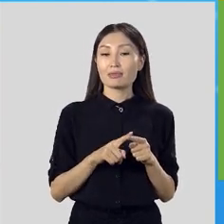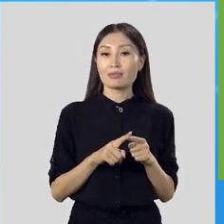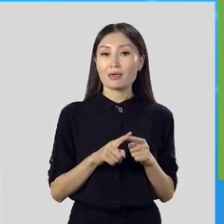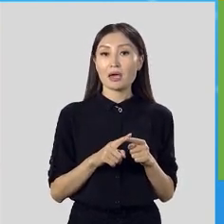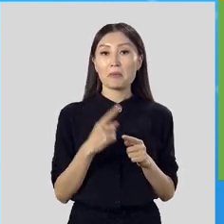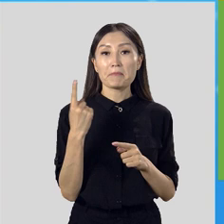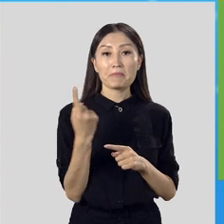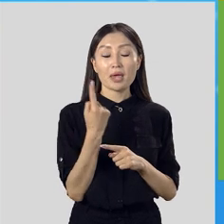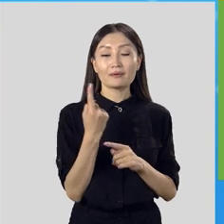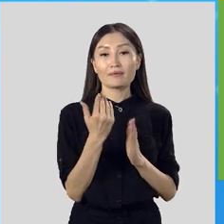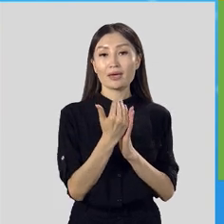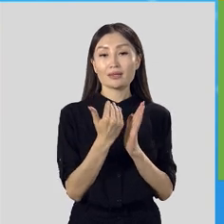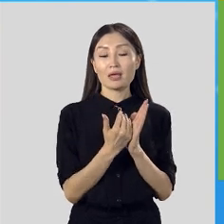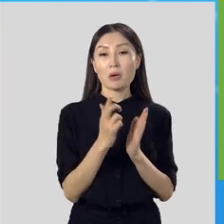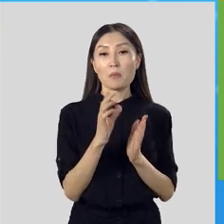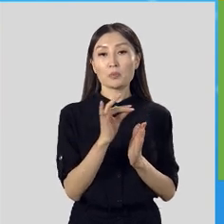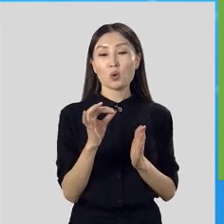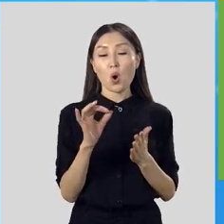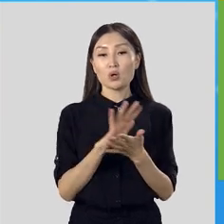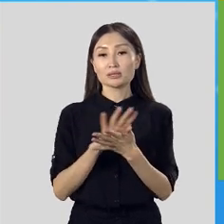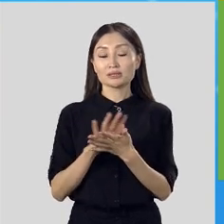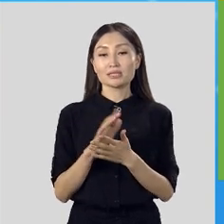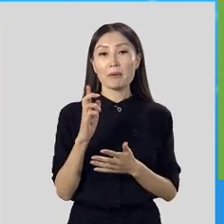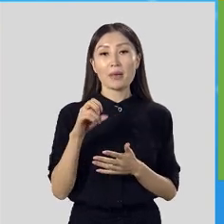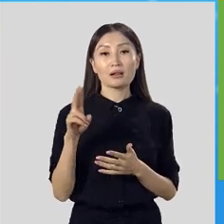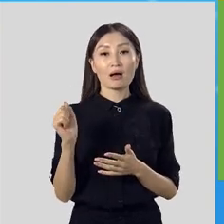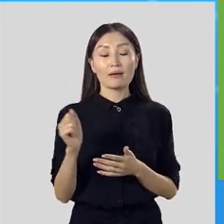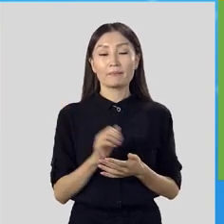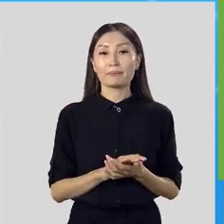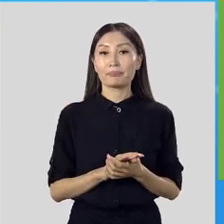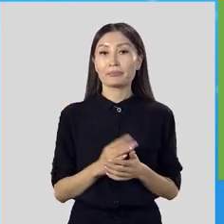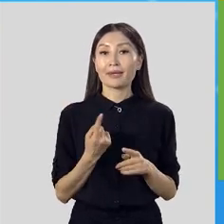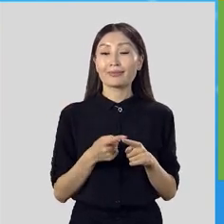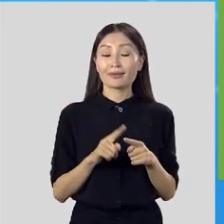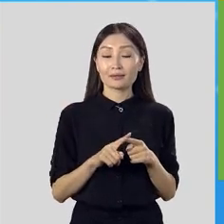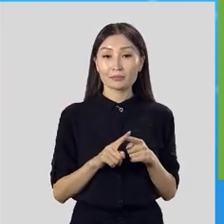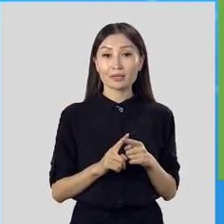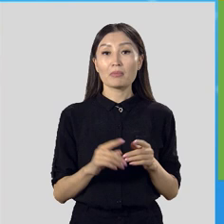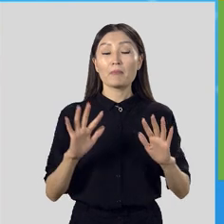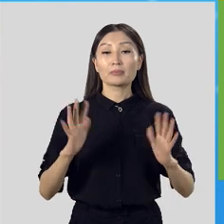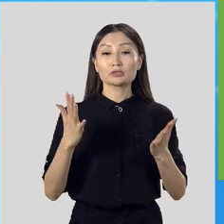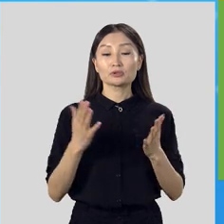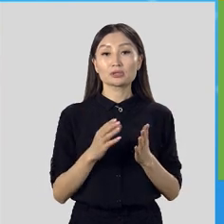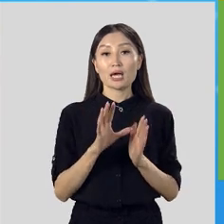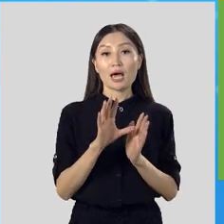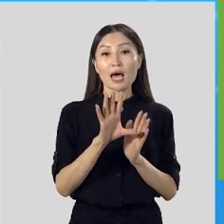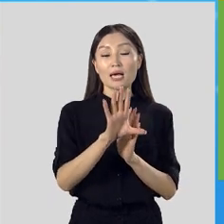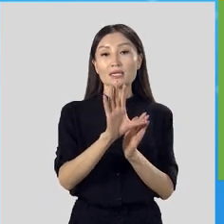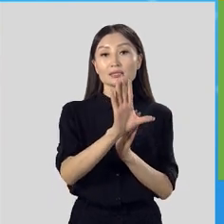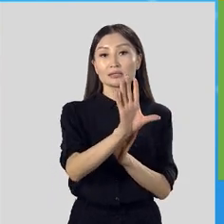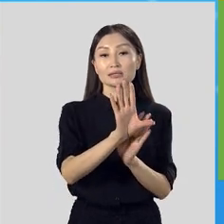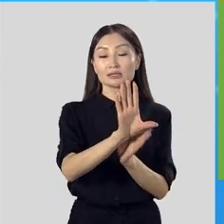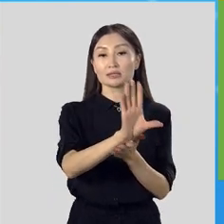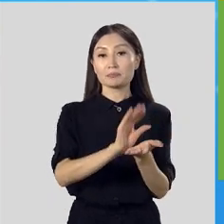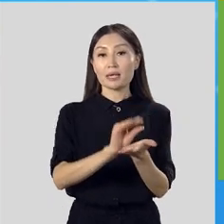это первый этап биосинтеза белка. На этом этапе происходит списывание